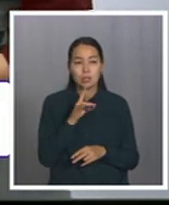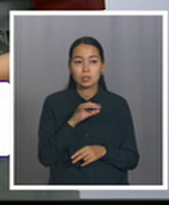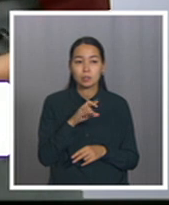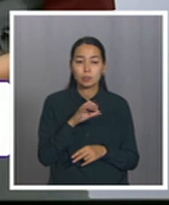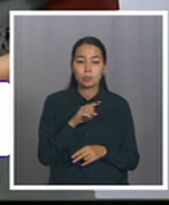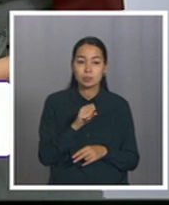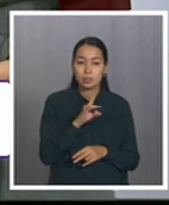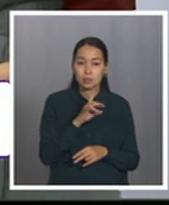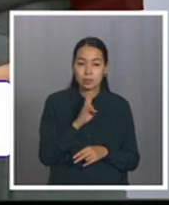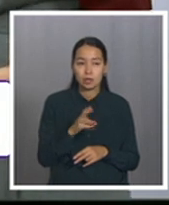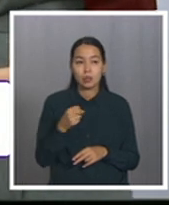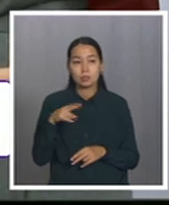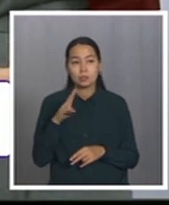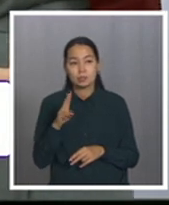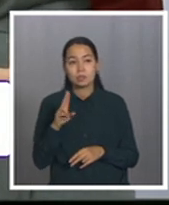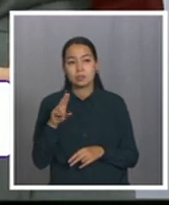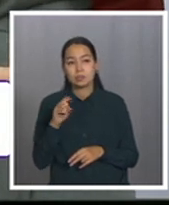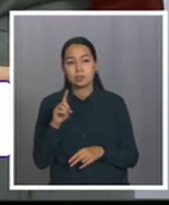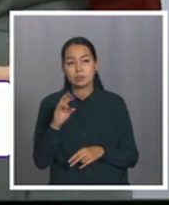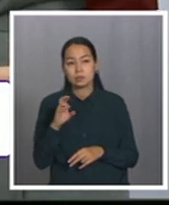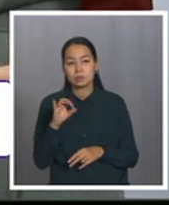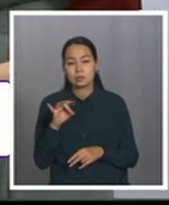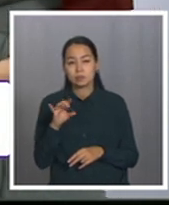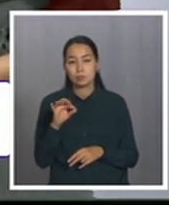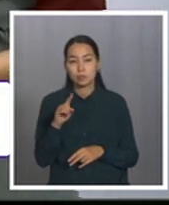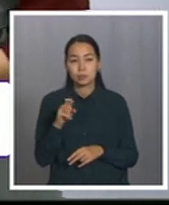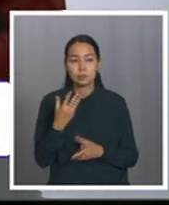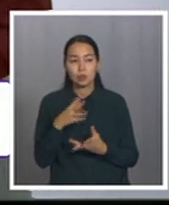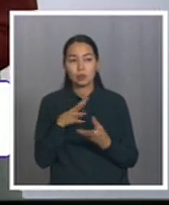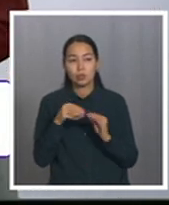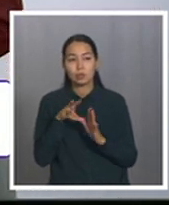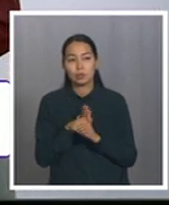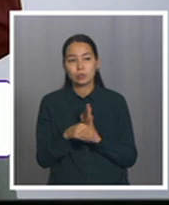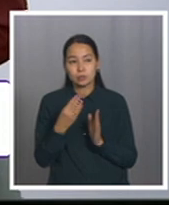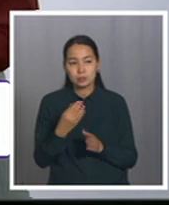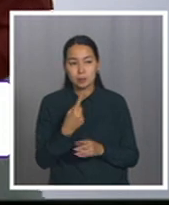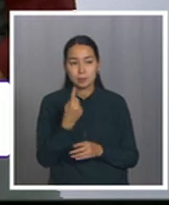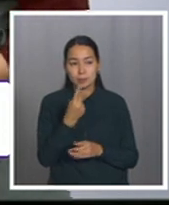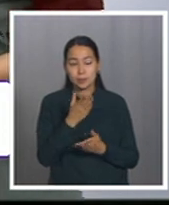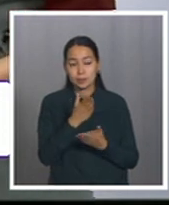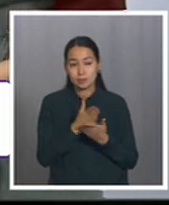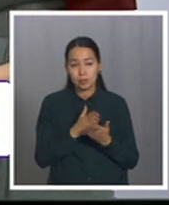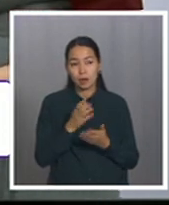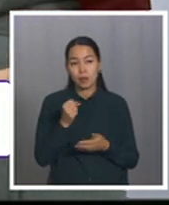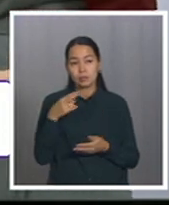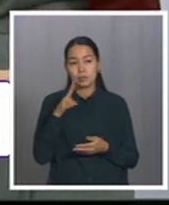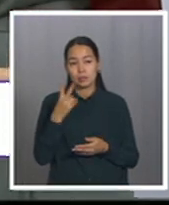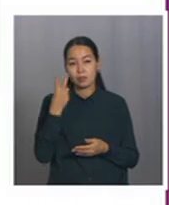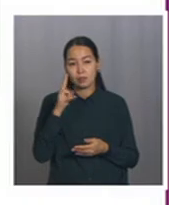ал ДНК-да дезоксирибоза. Құрылымы бойынша РНК бір тізбекті, ДНК екі